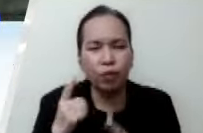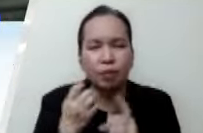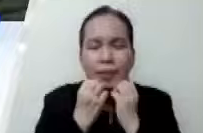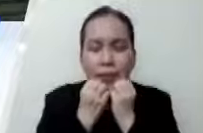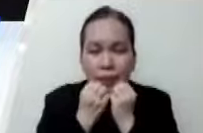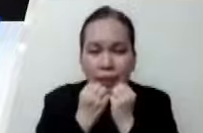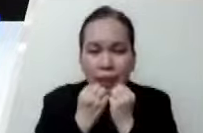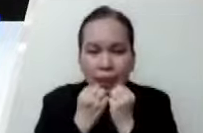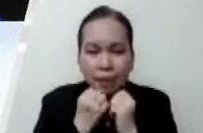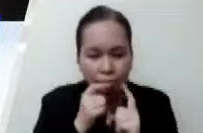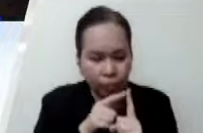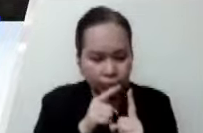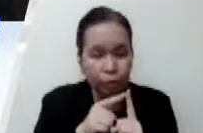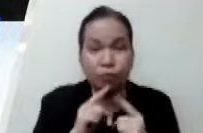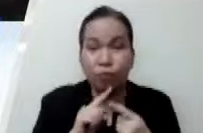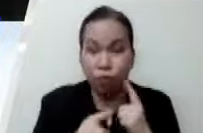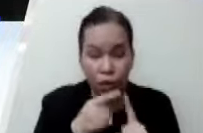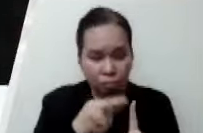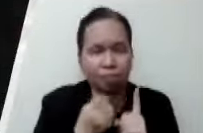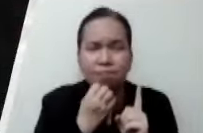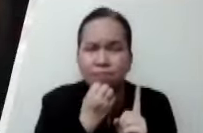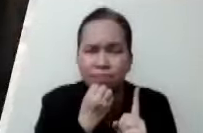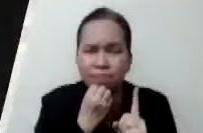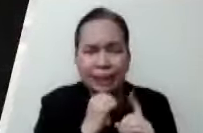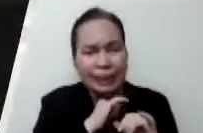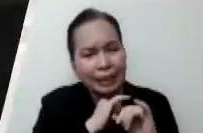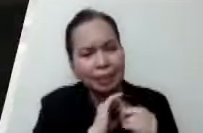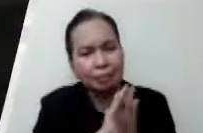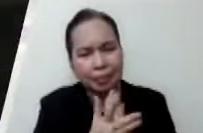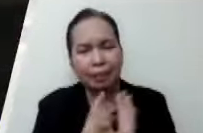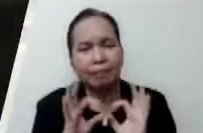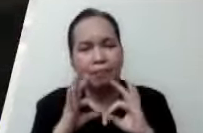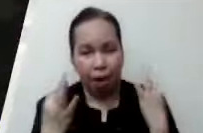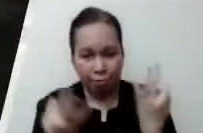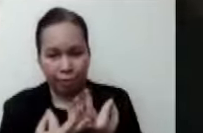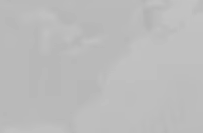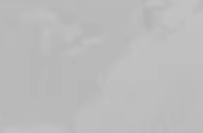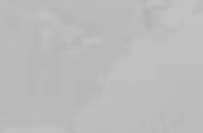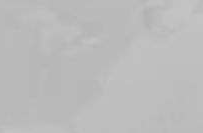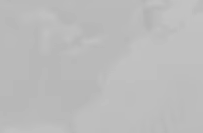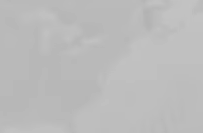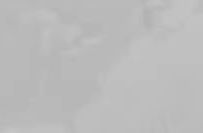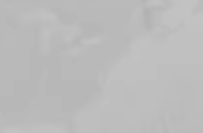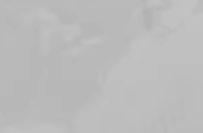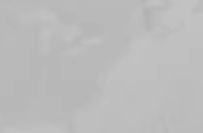pamilya. Nelson Canlas, updated sa Showbiz Happenings.